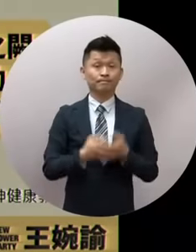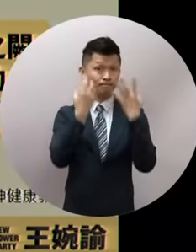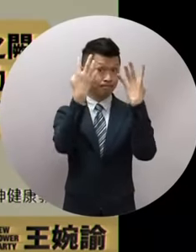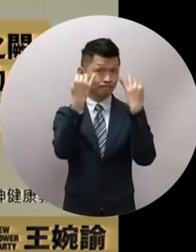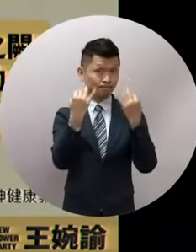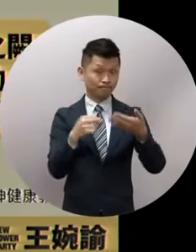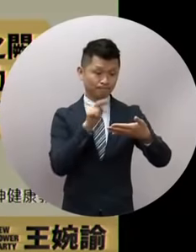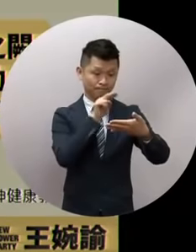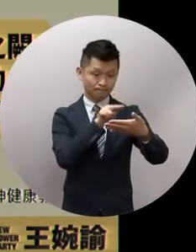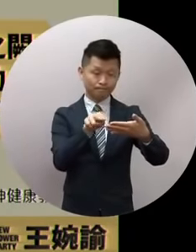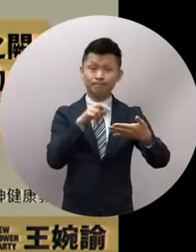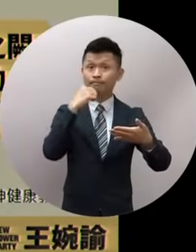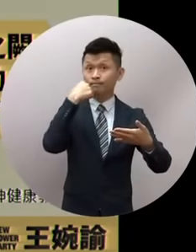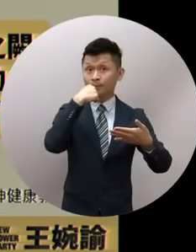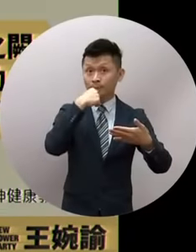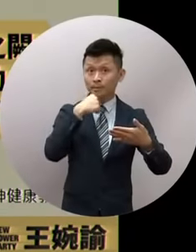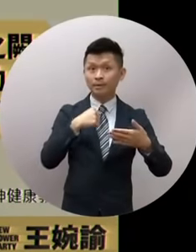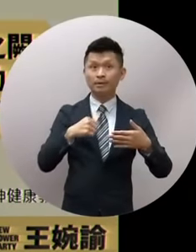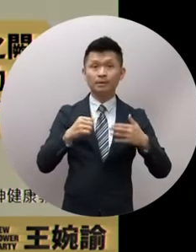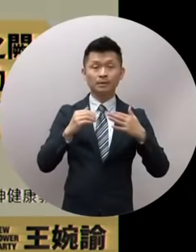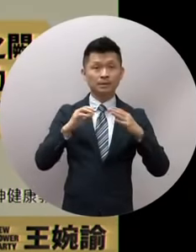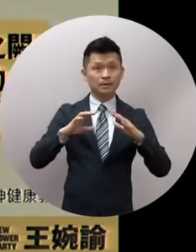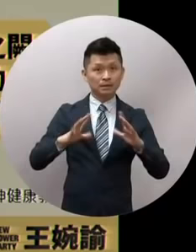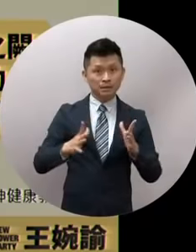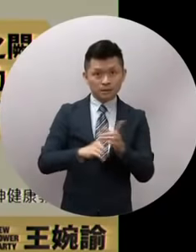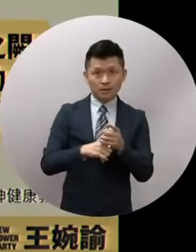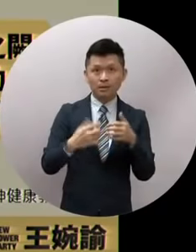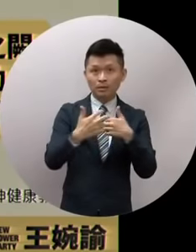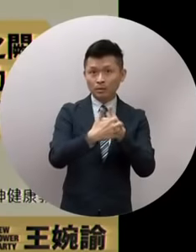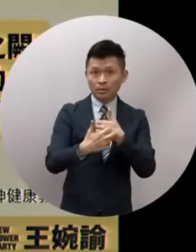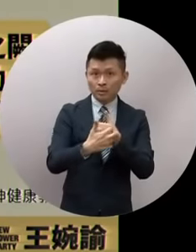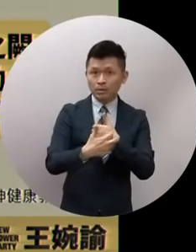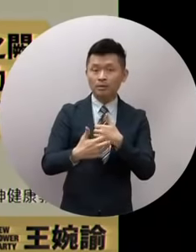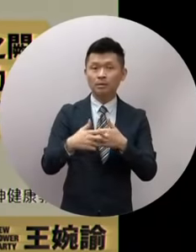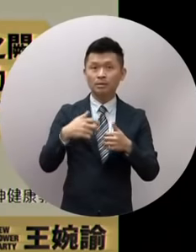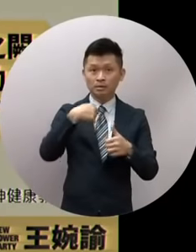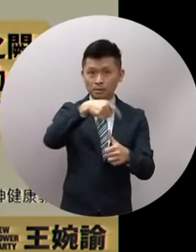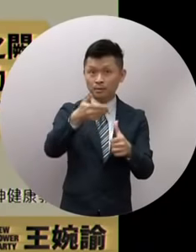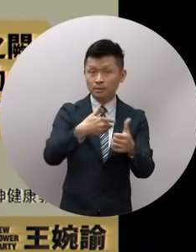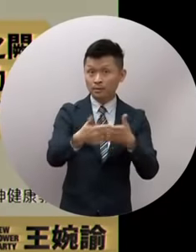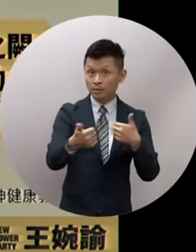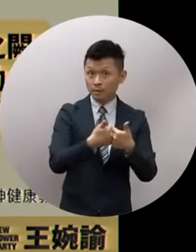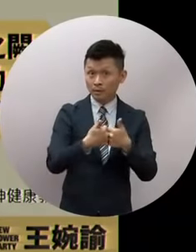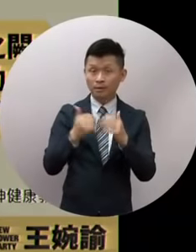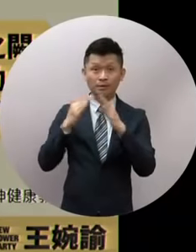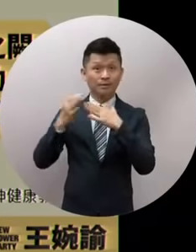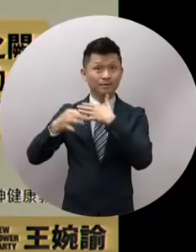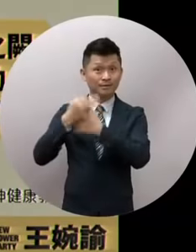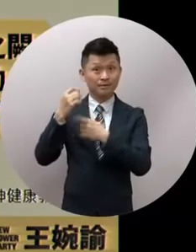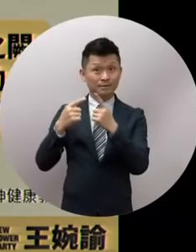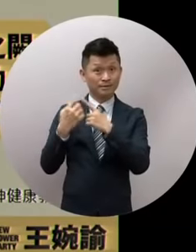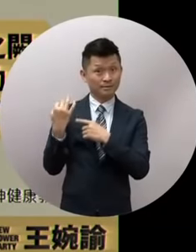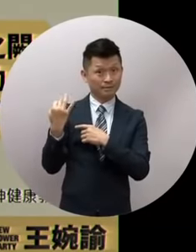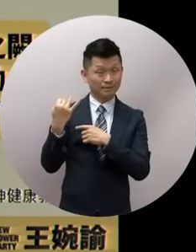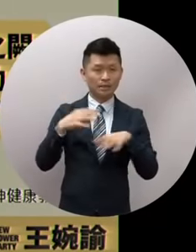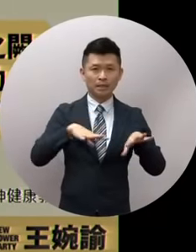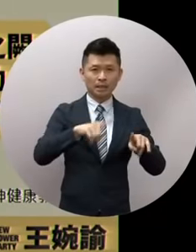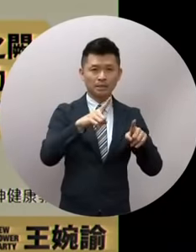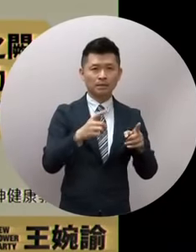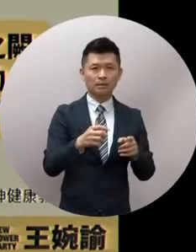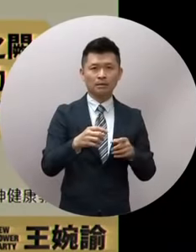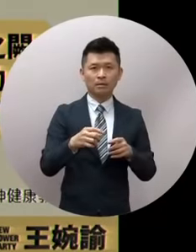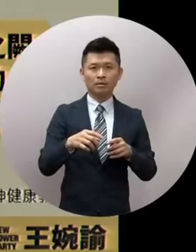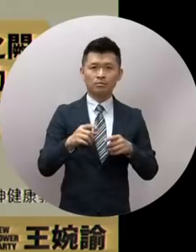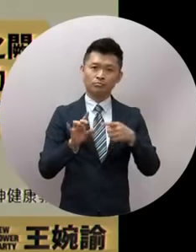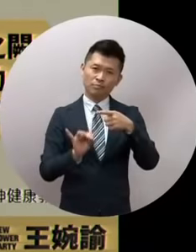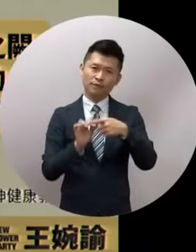上我们可以知道说，在台湾家联家精神健康卫生教育协会曾经来统计说，这些家属的人数触发病的部分其实只占